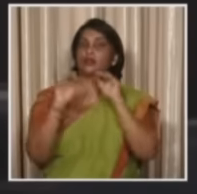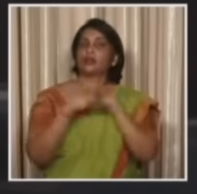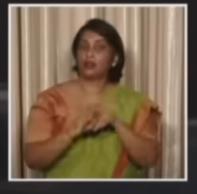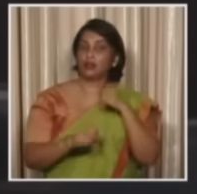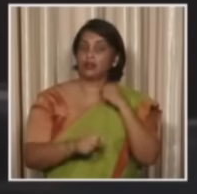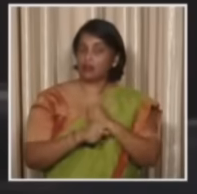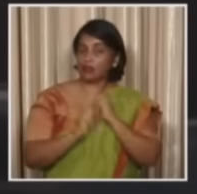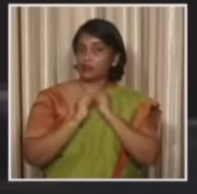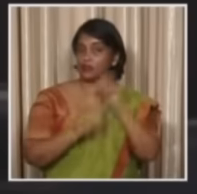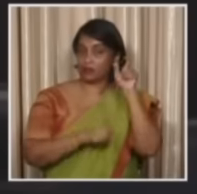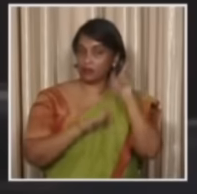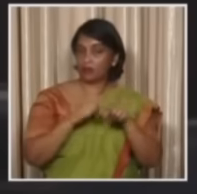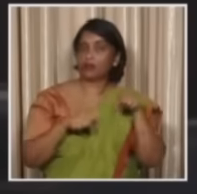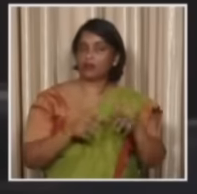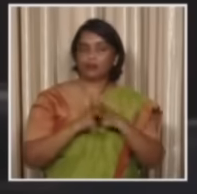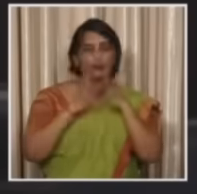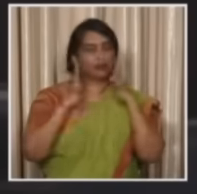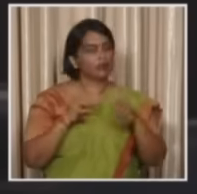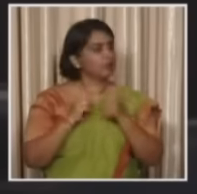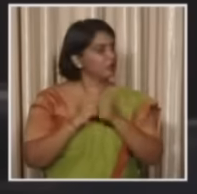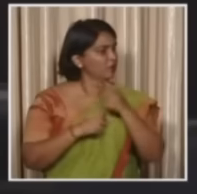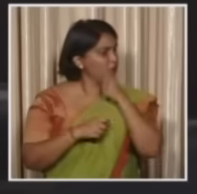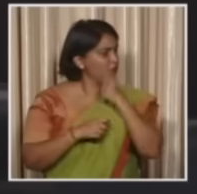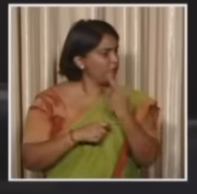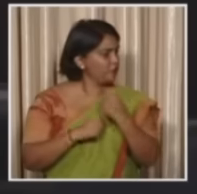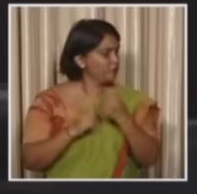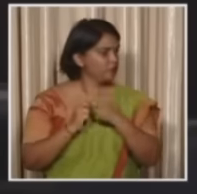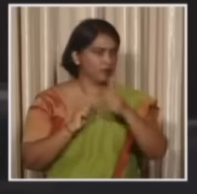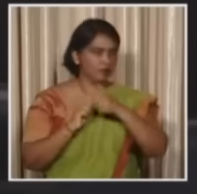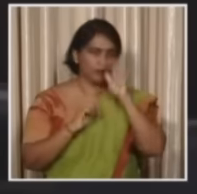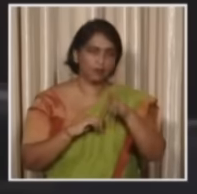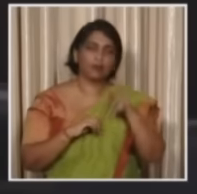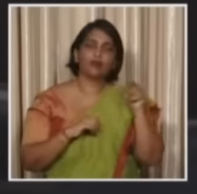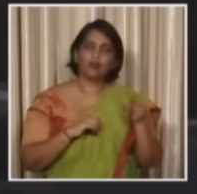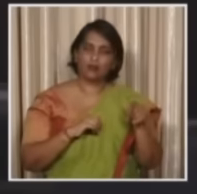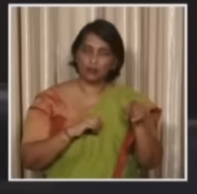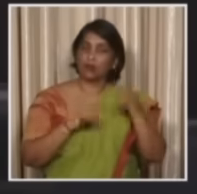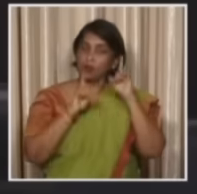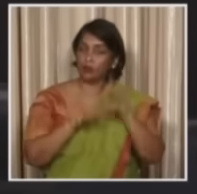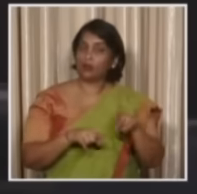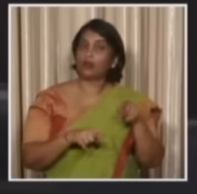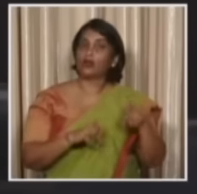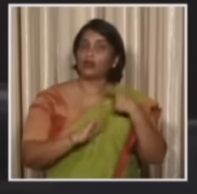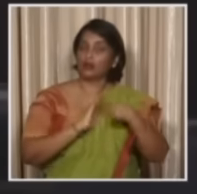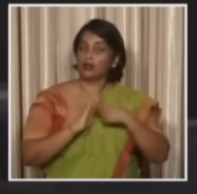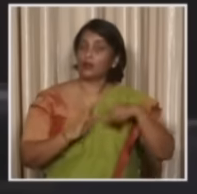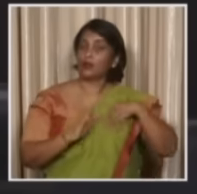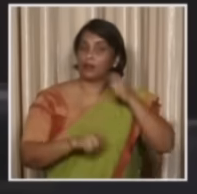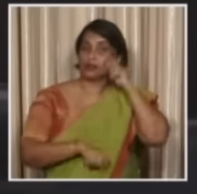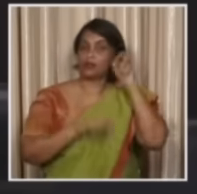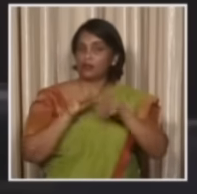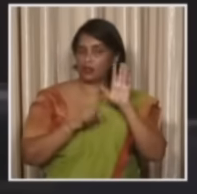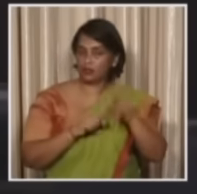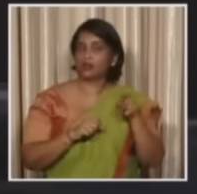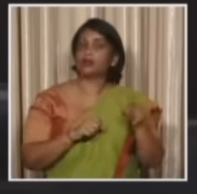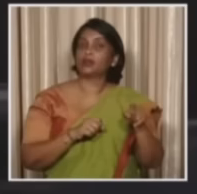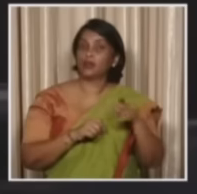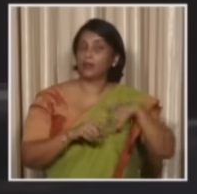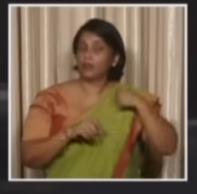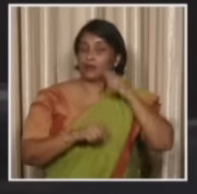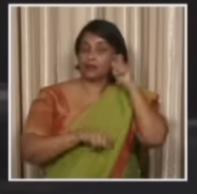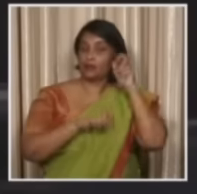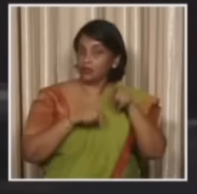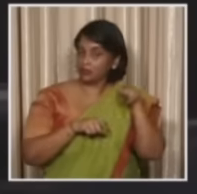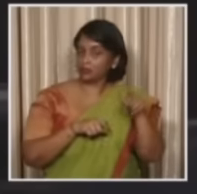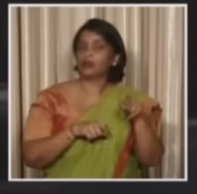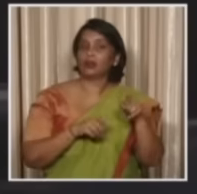රජයේ සේවකයෝ අද විශාල ප්‍රමාණයක් විශ්‍රාමිකයන් බවට පත් වෙලා ඉන්නවා. ඒ අයද රටේ ජ්‍යෙෂ්ඨ පුරවැසියෝ වෙලා තියෙනවා. ඒ ජ්‍යෙෂ්ඨ පුරවැසියෝ